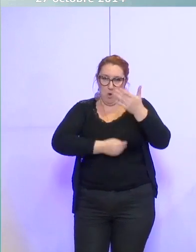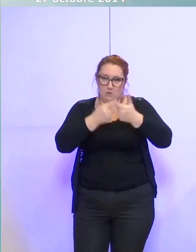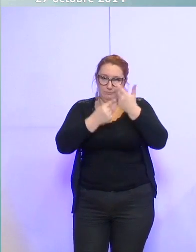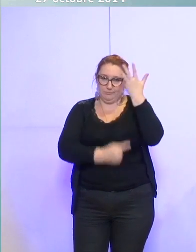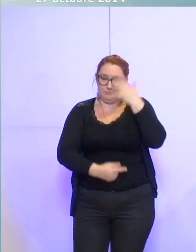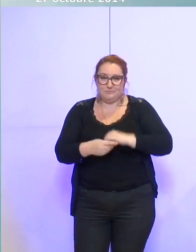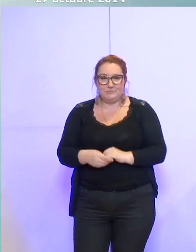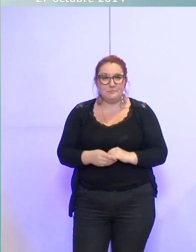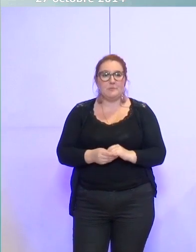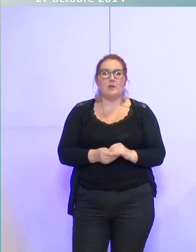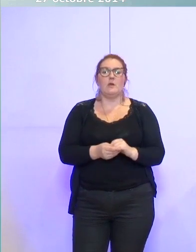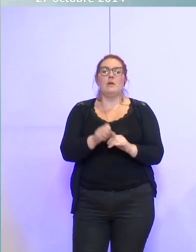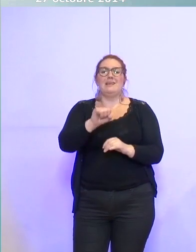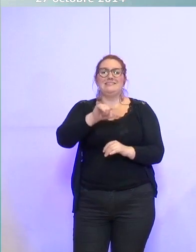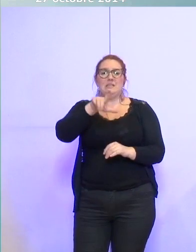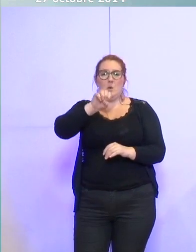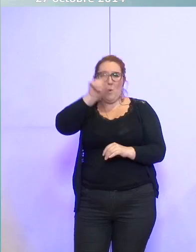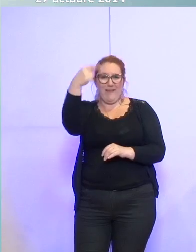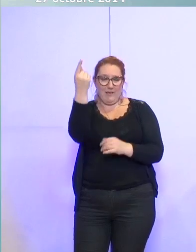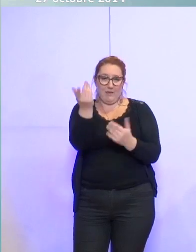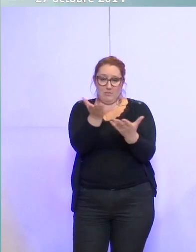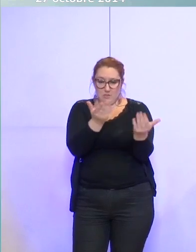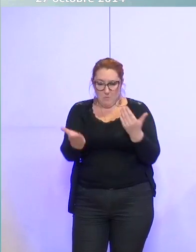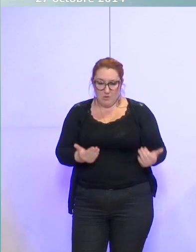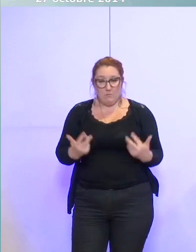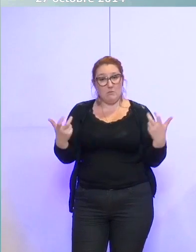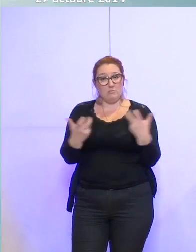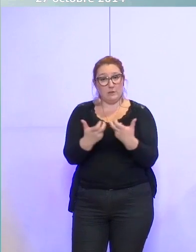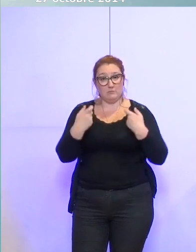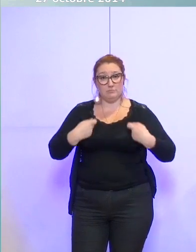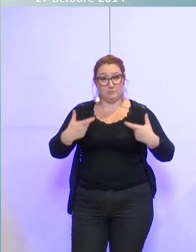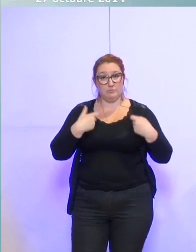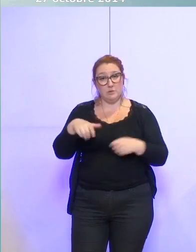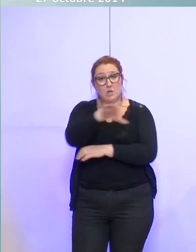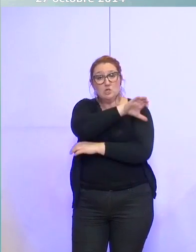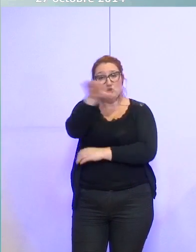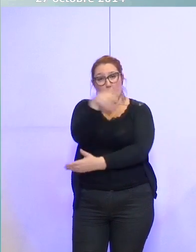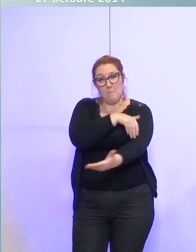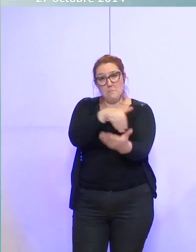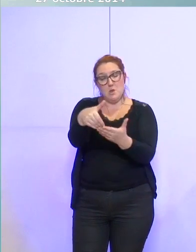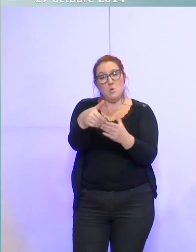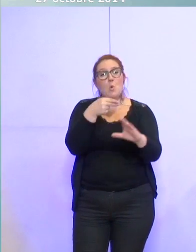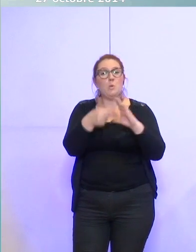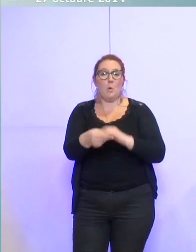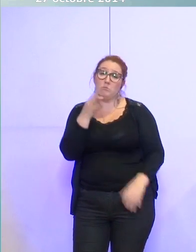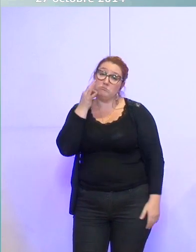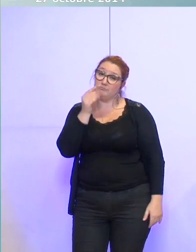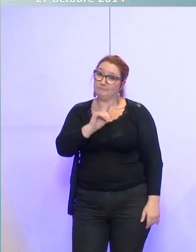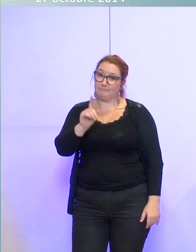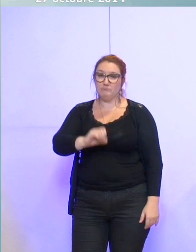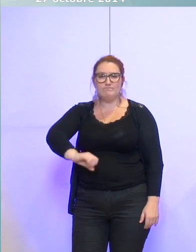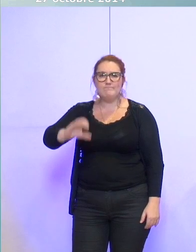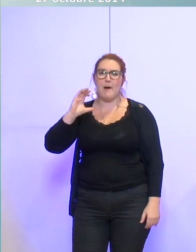de Siloé s'élèverait à 100 millions d'euros. Donc c'est quand même significatif. Sur ce